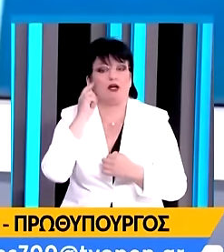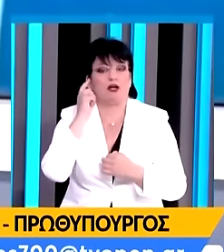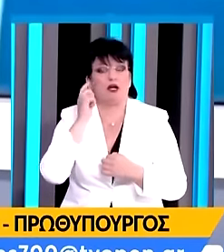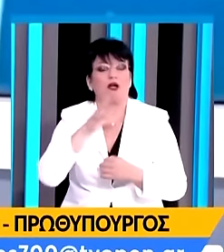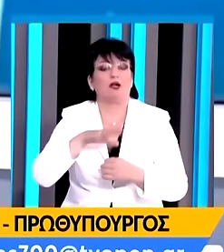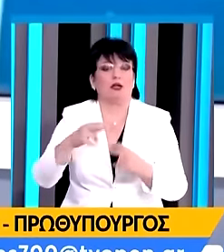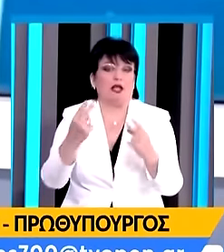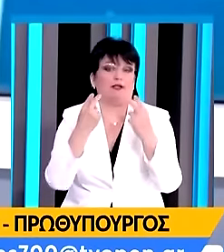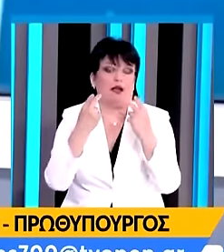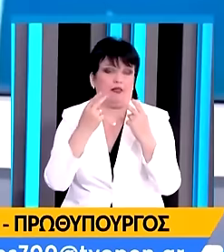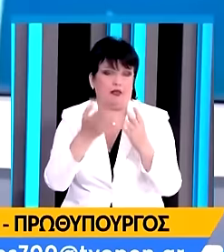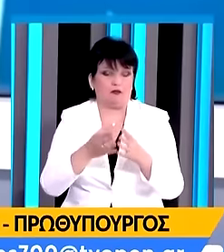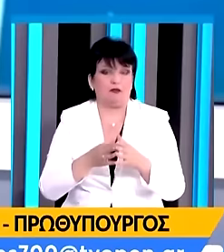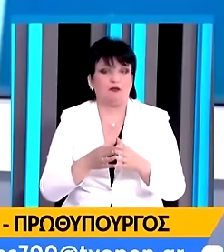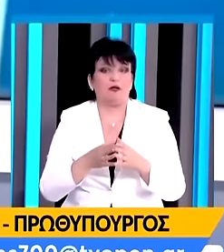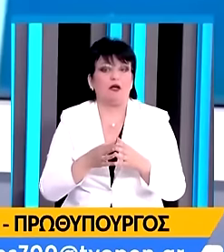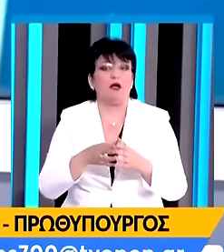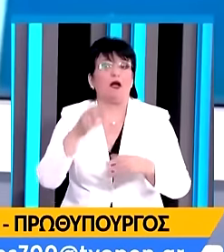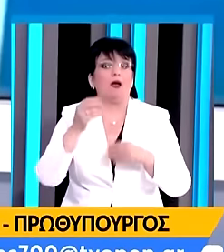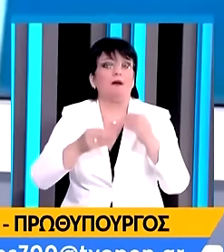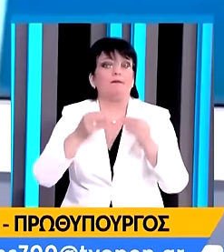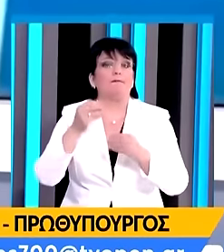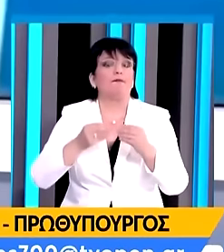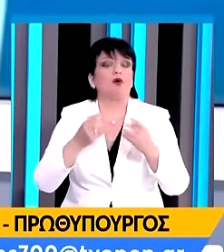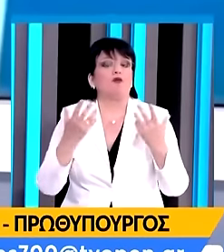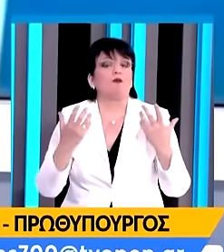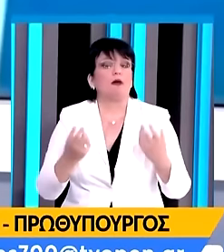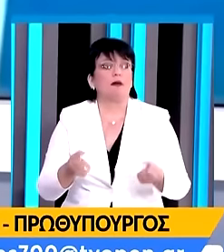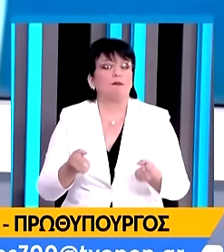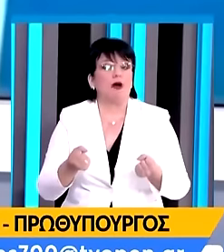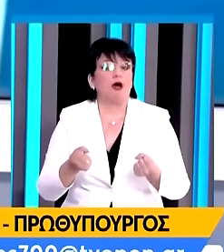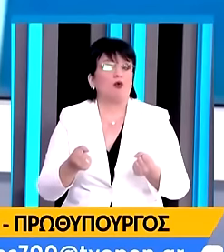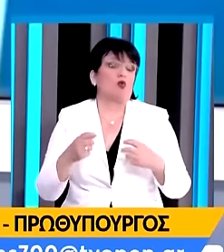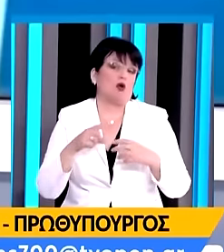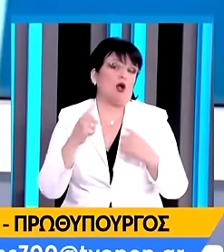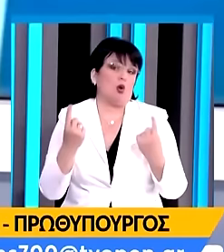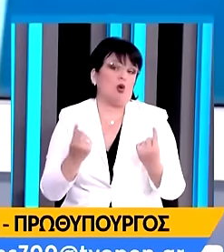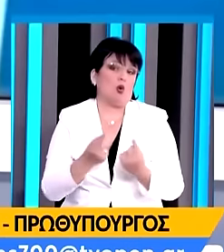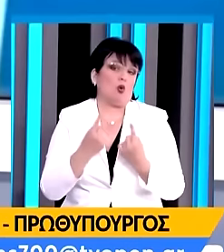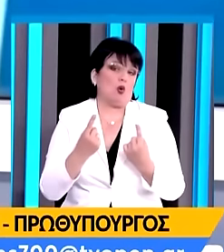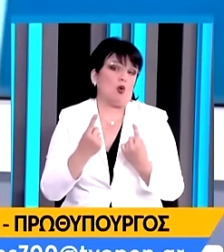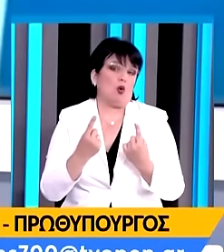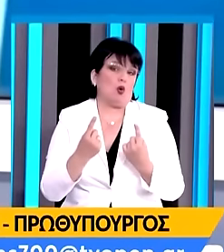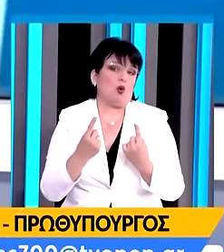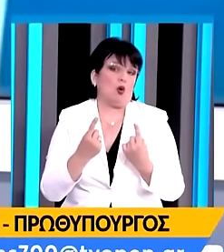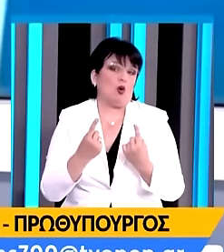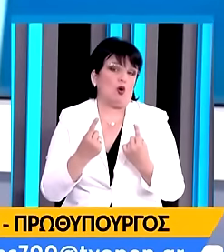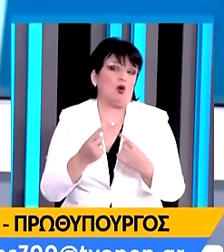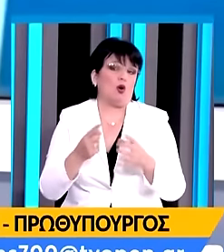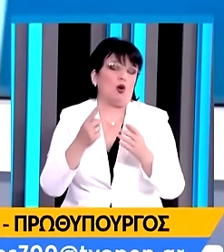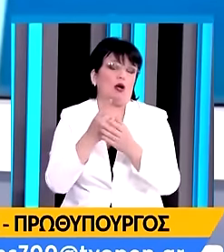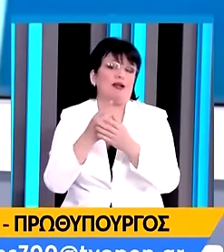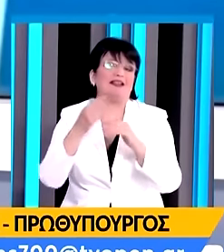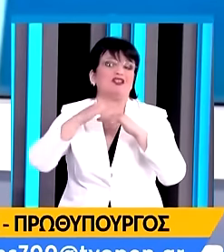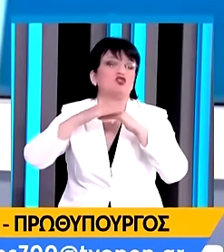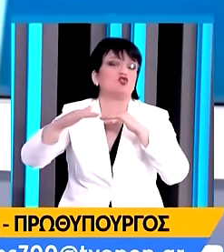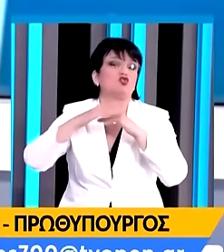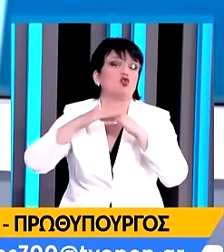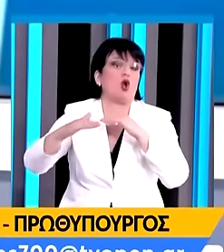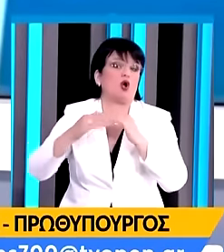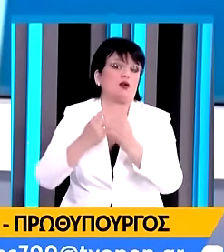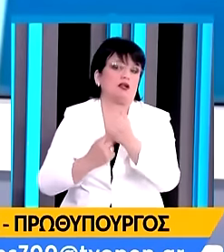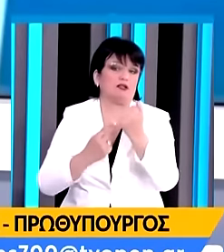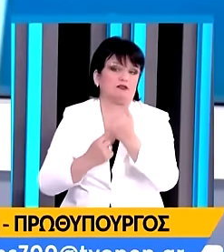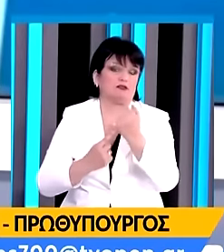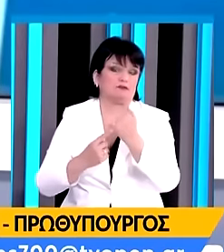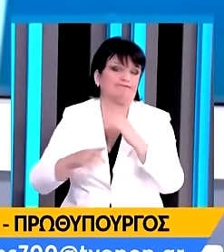και οι τηλεθεατές μας. Έχουμε πρόβλημα υπεραλίευσης. Το ξέρουμε, νομίζω όλοι μας το λένε και οι ίδιοι οι ψαράδες. Αν καθορίσουμε κάποιες ζώνες πέριξ